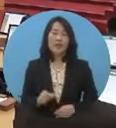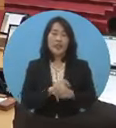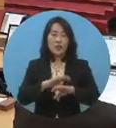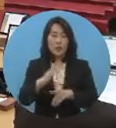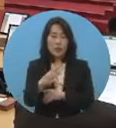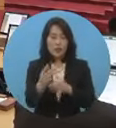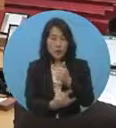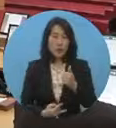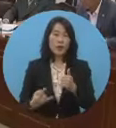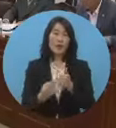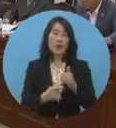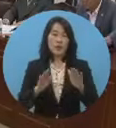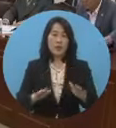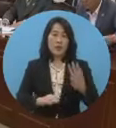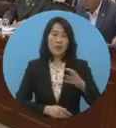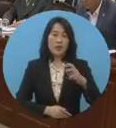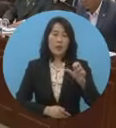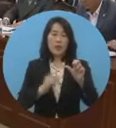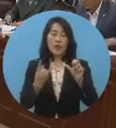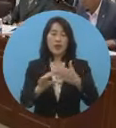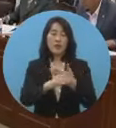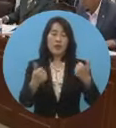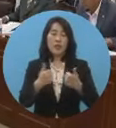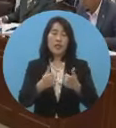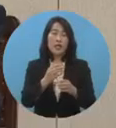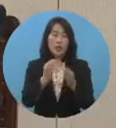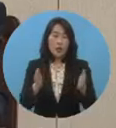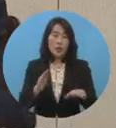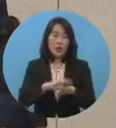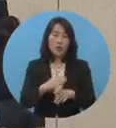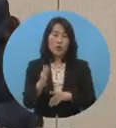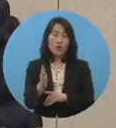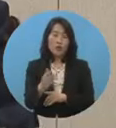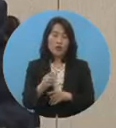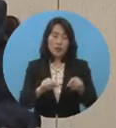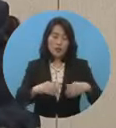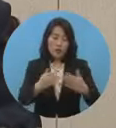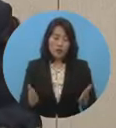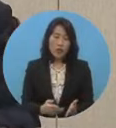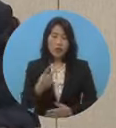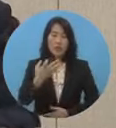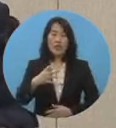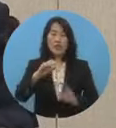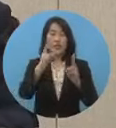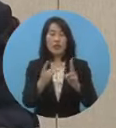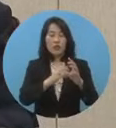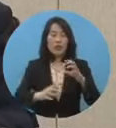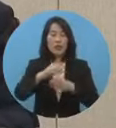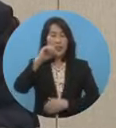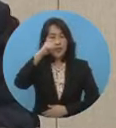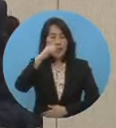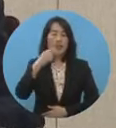특히 농수산 위원회는 2번째 335 에 임 씨의 기간에 동 축산 식품 국 등 의 2019년 도 제 2의